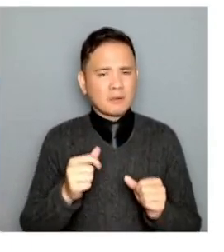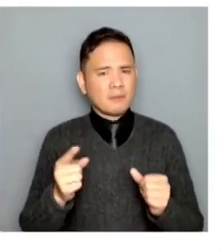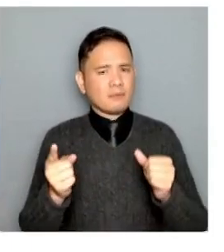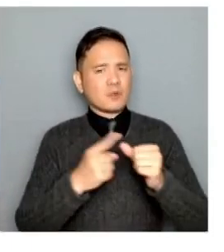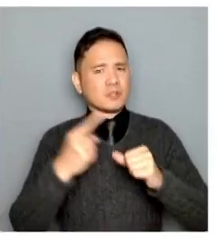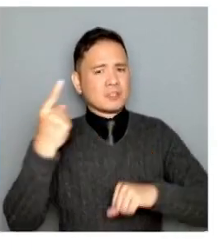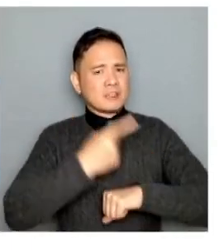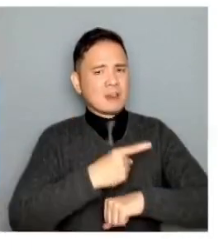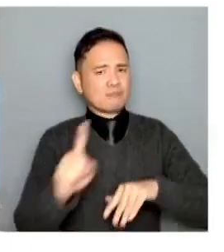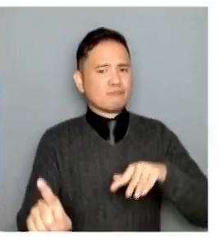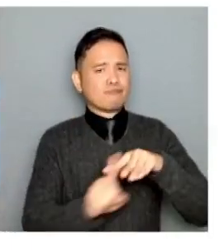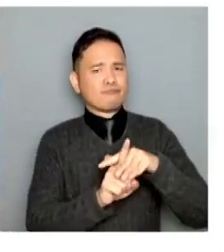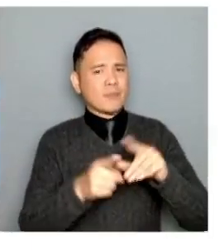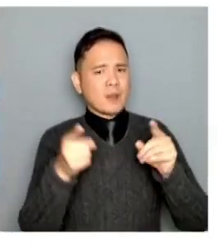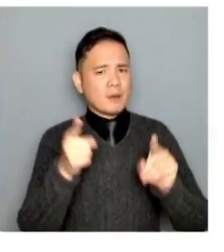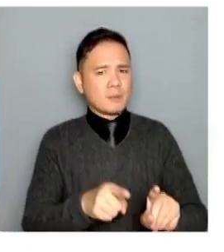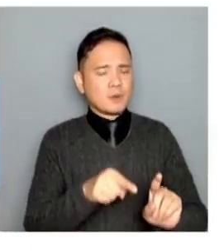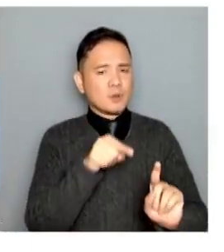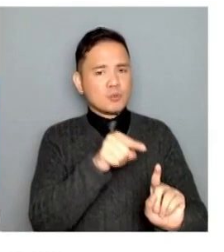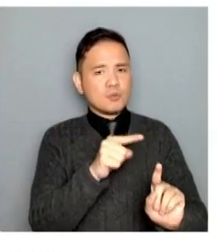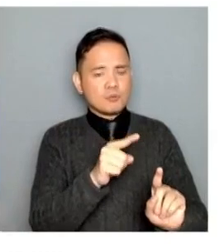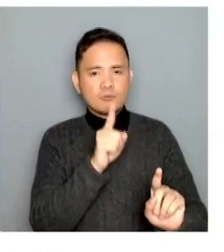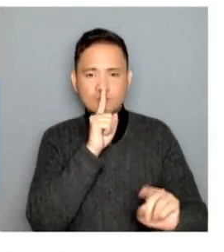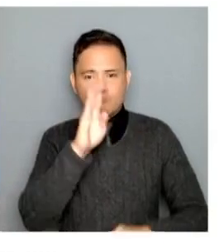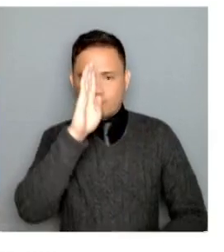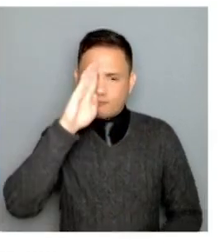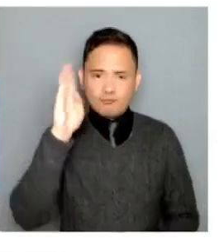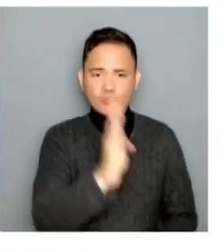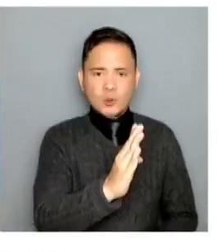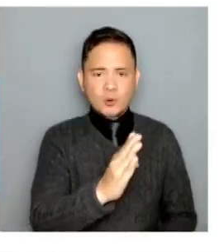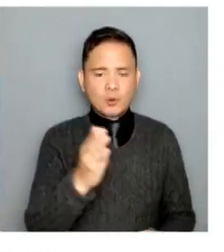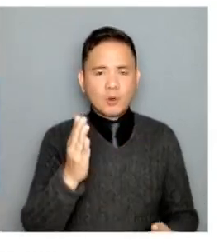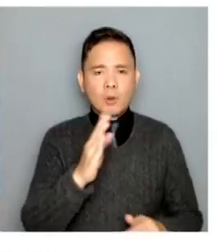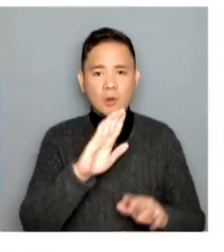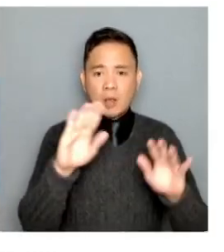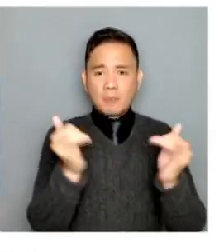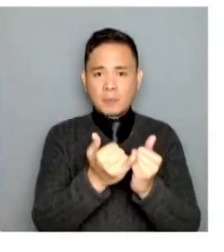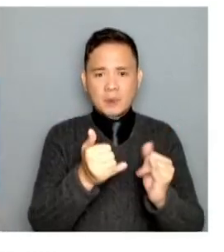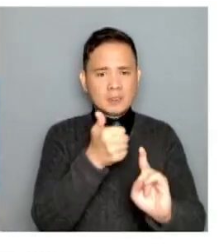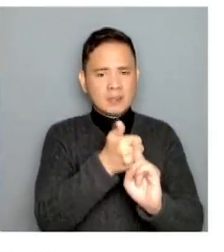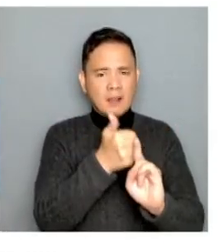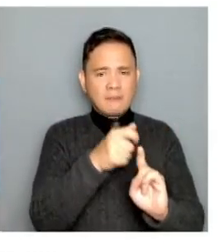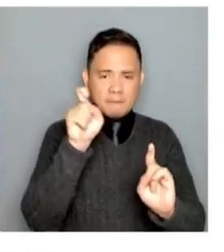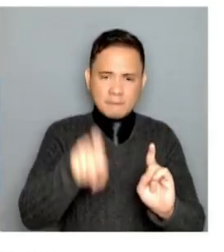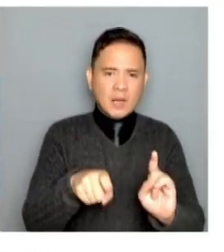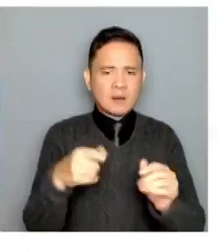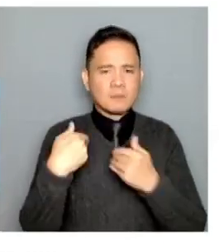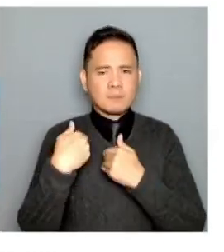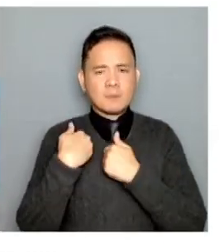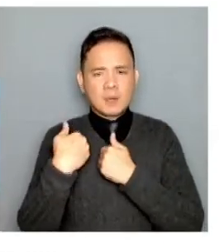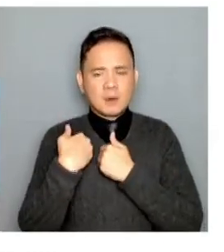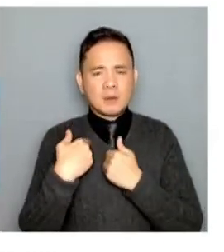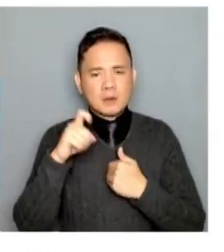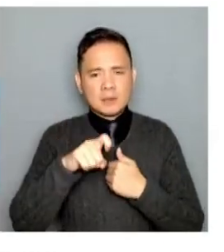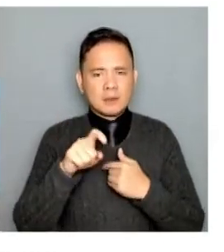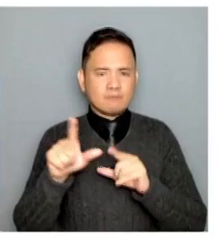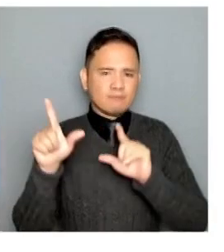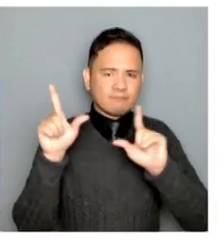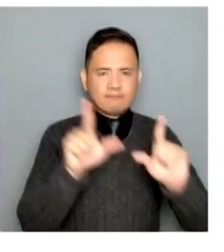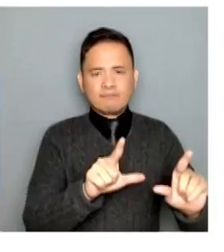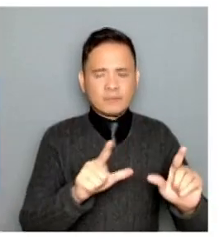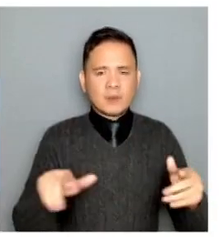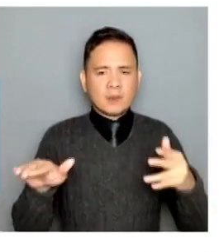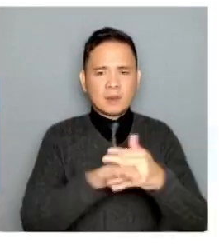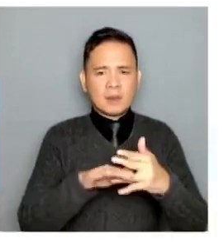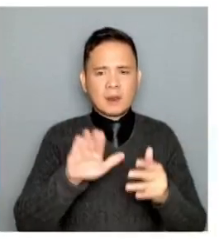insidenteng ito, talagang you were very vocal that you were going to hold the company accountable, no? Kung kailangan yes. magsampa ng kaso, yun po ang gagawin ninyo.